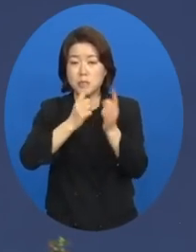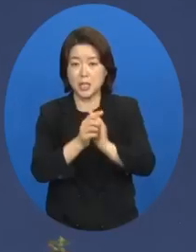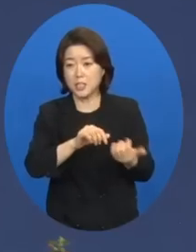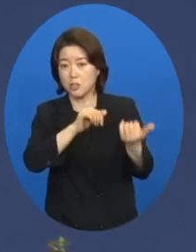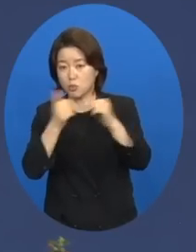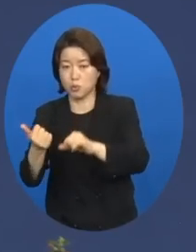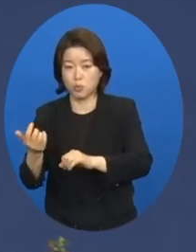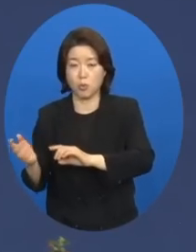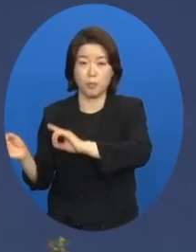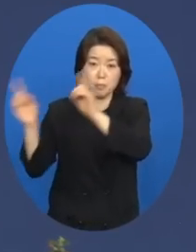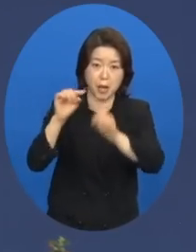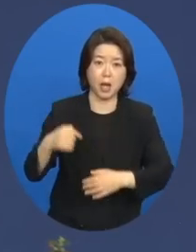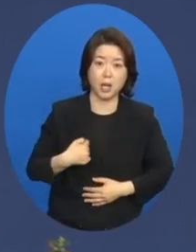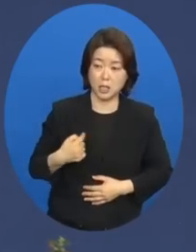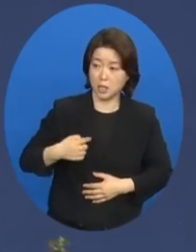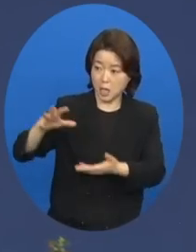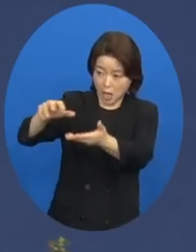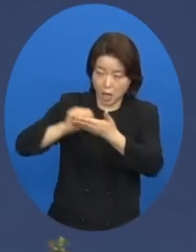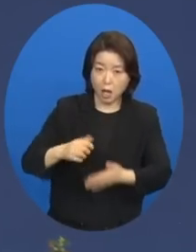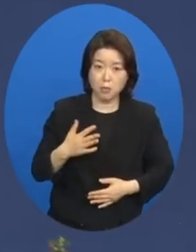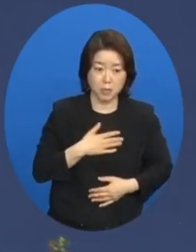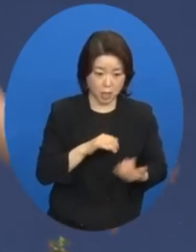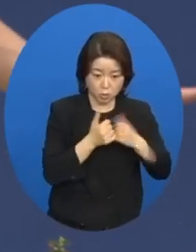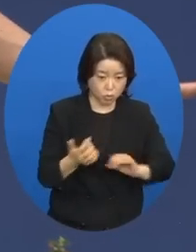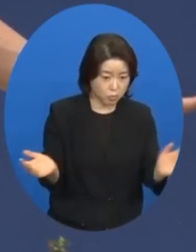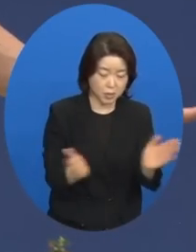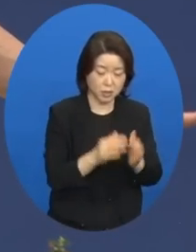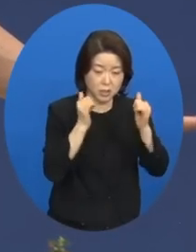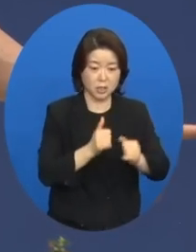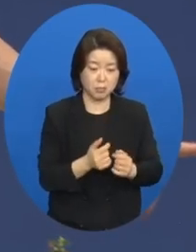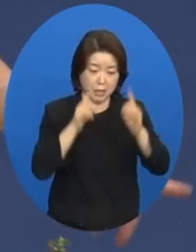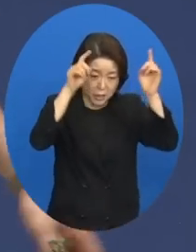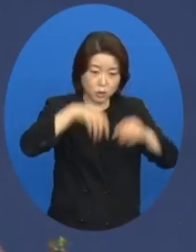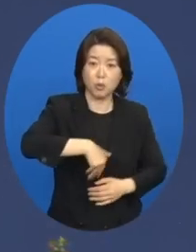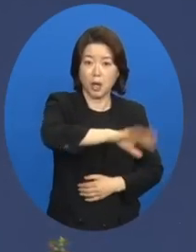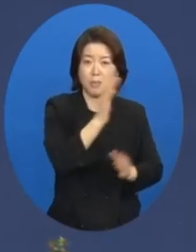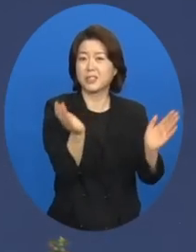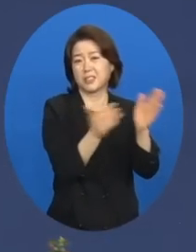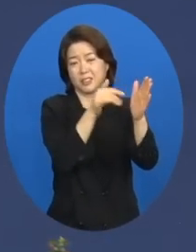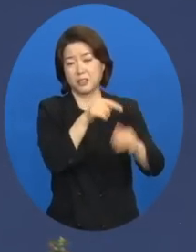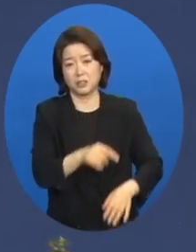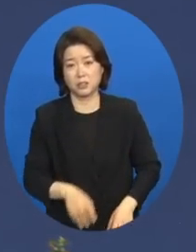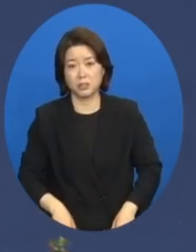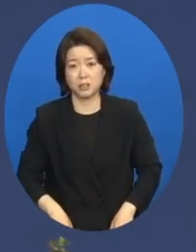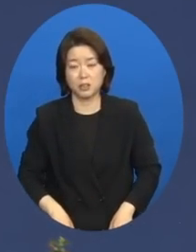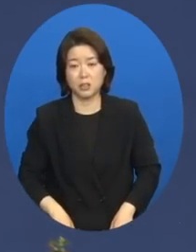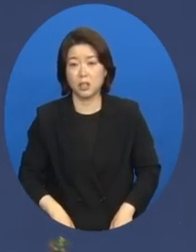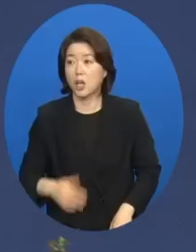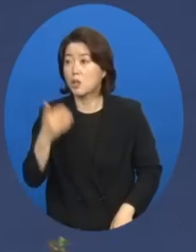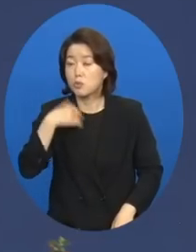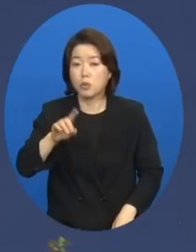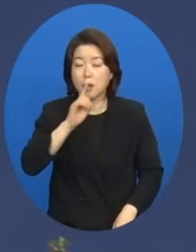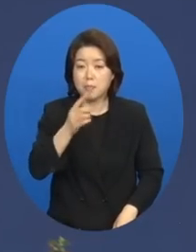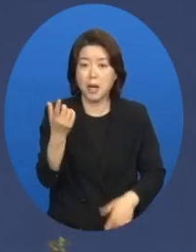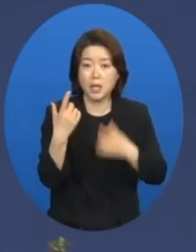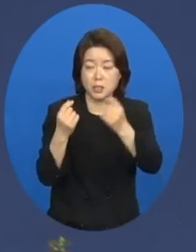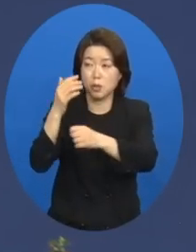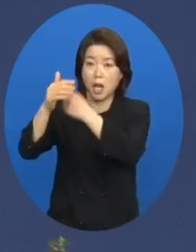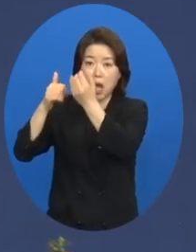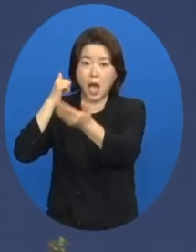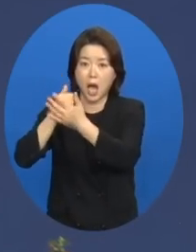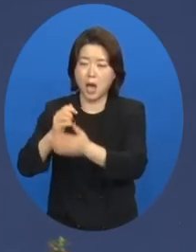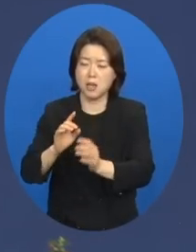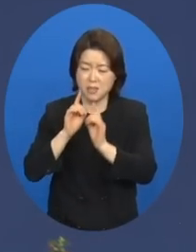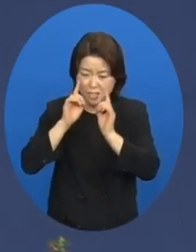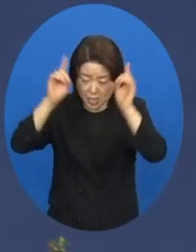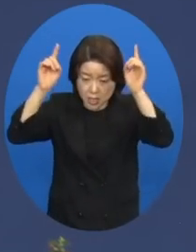이거 나한테 적용해버리면 난 죽으면 끝나니까 심판 지옥으로 가면 그만이니까 누군가 말한 것처럼 하나님의